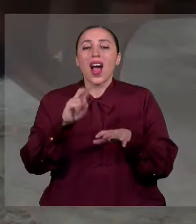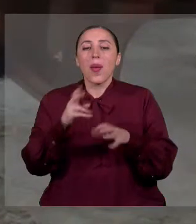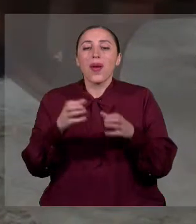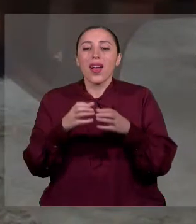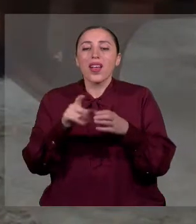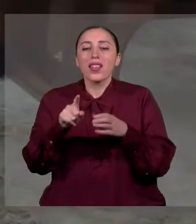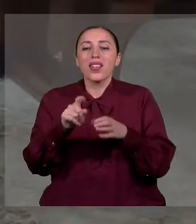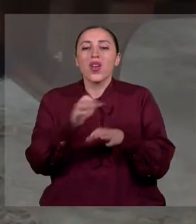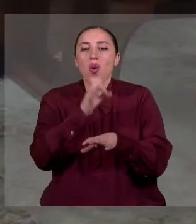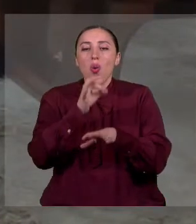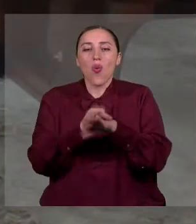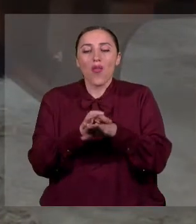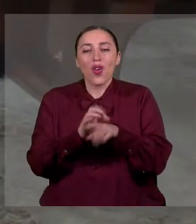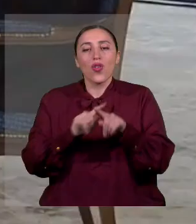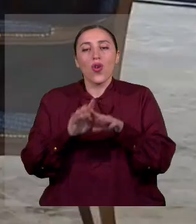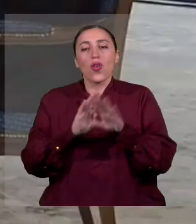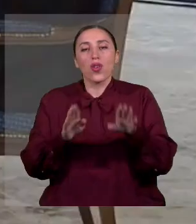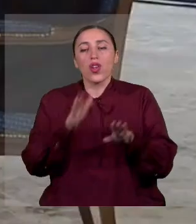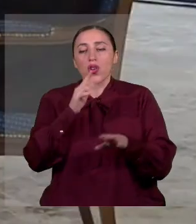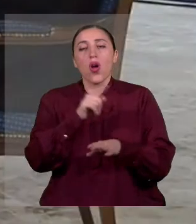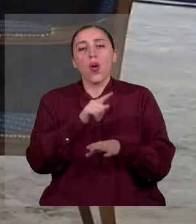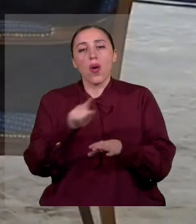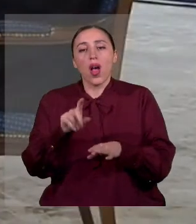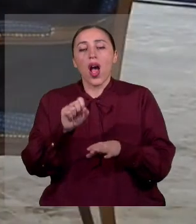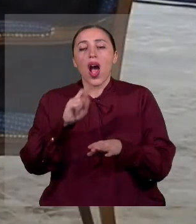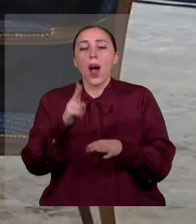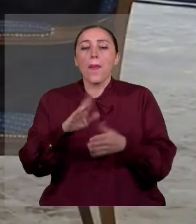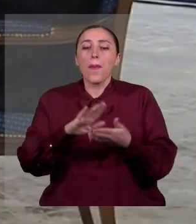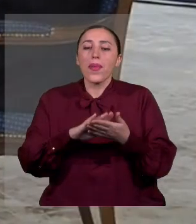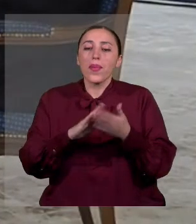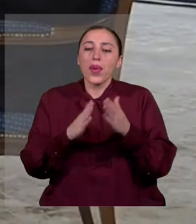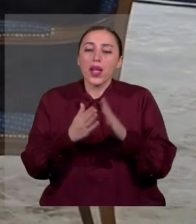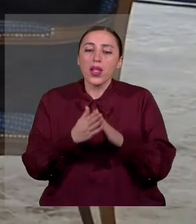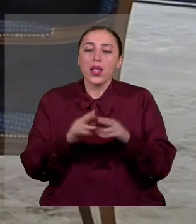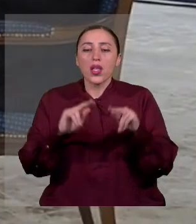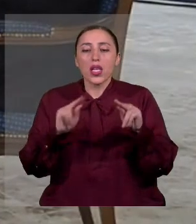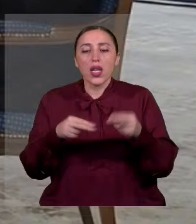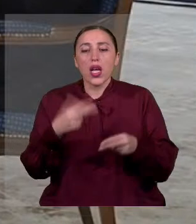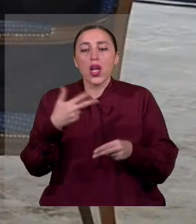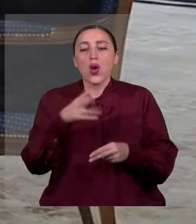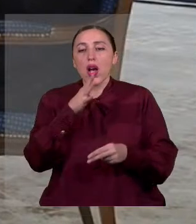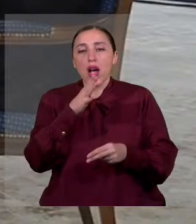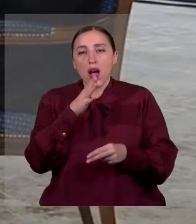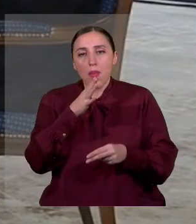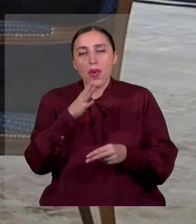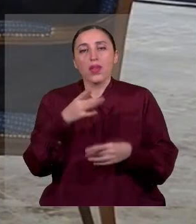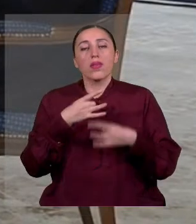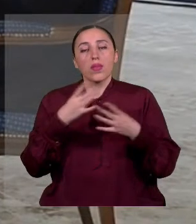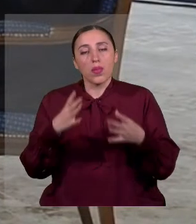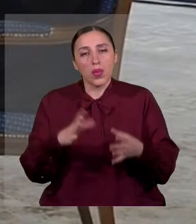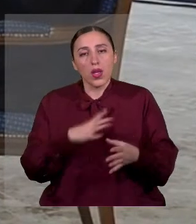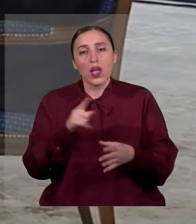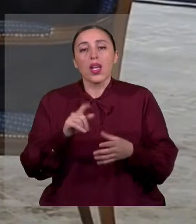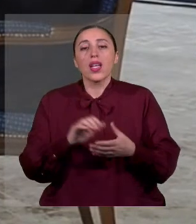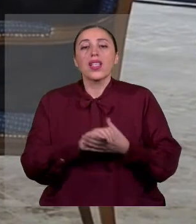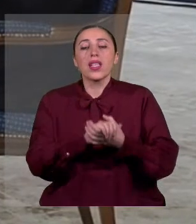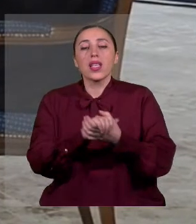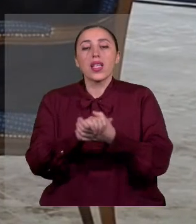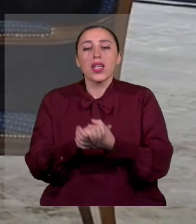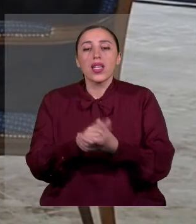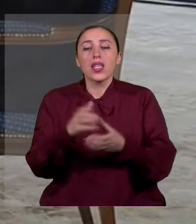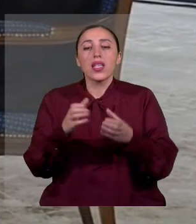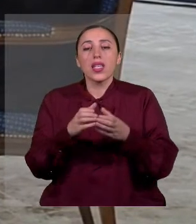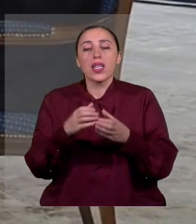բավականին հագեցած ժամանակահատված էր։ Մենք նշեցինք ՀԱՊԿ-ի պայմանագրի ստորագրման 30-ամյակը և Դաշինքի ստեղծման